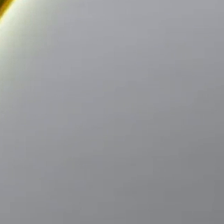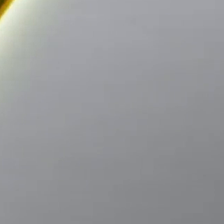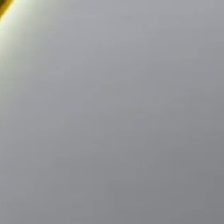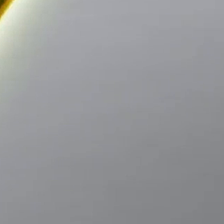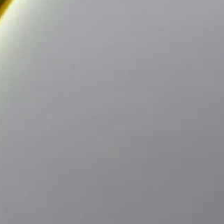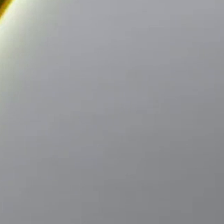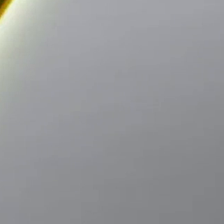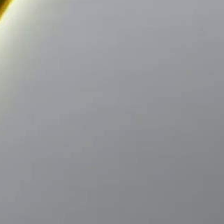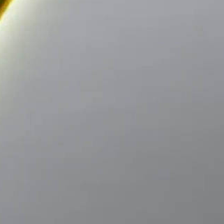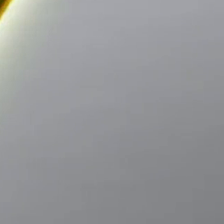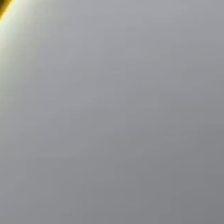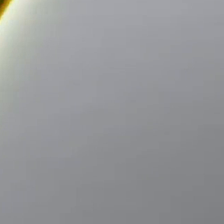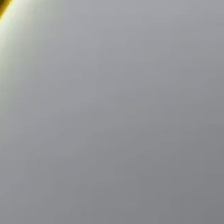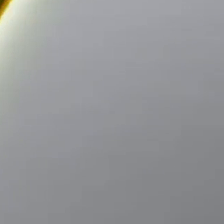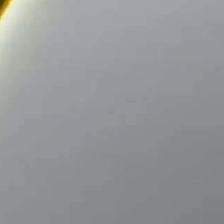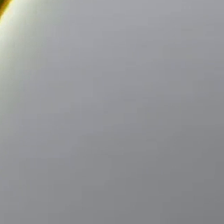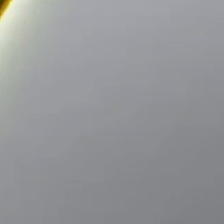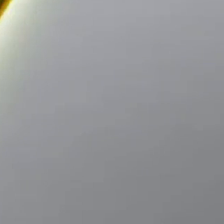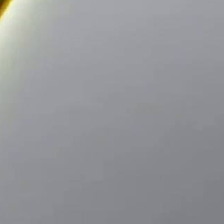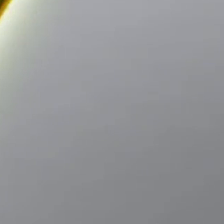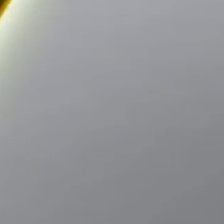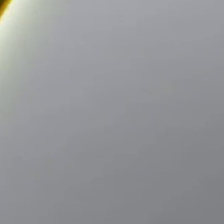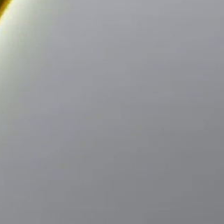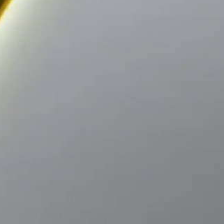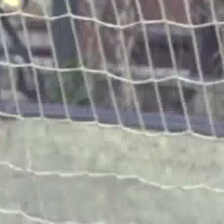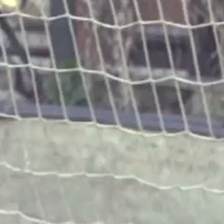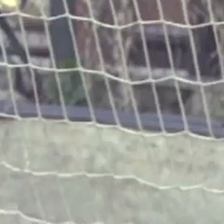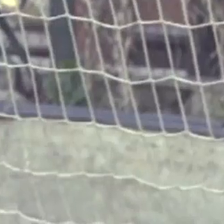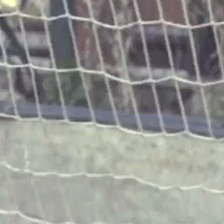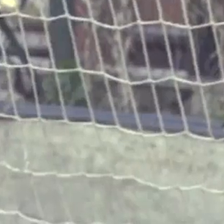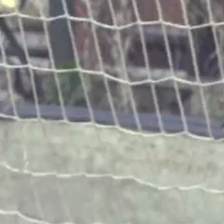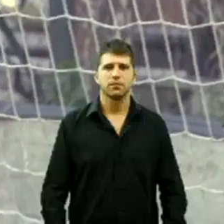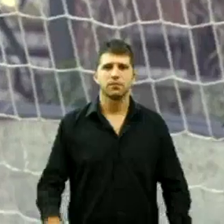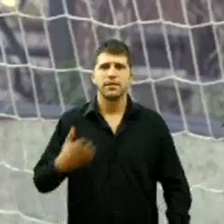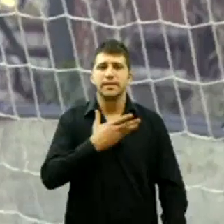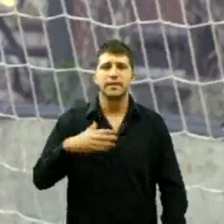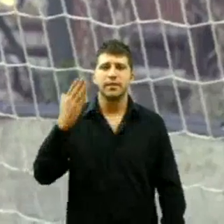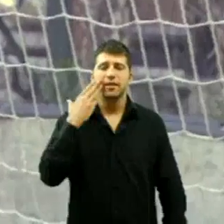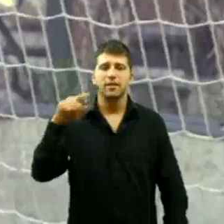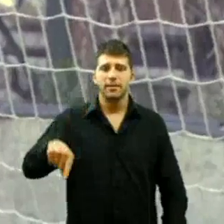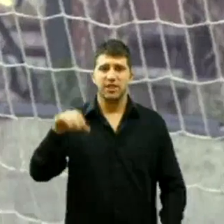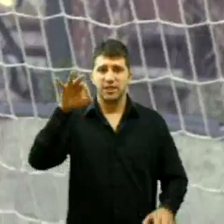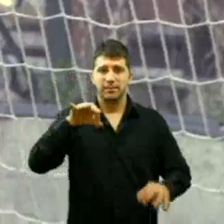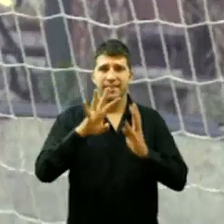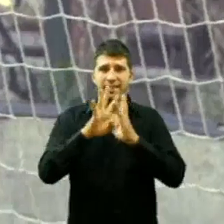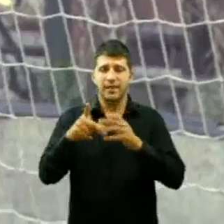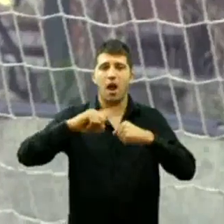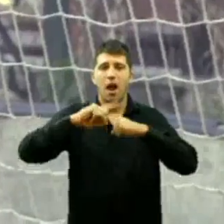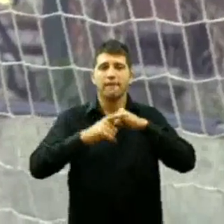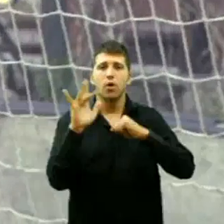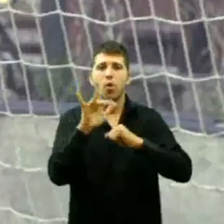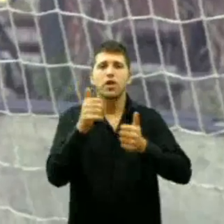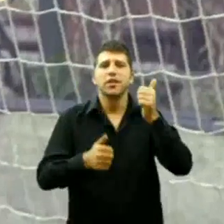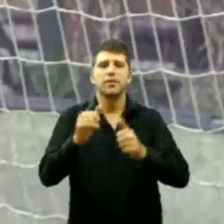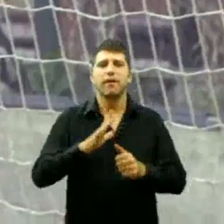10. Malatya Bedensel Engelliler 0 puan. Haftanın 7'si. Sevgili seyirciler, sunucumuz Cem Çınar kale önünde anons var. Yapıyor. Az